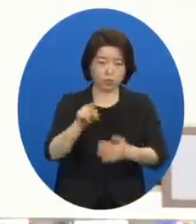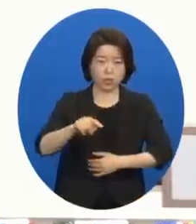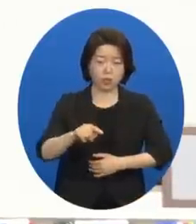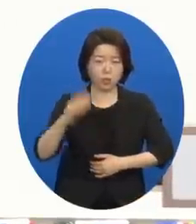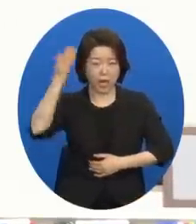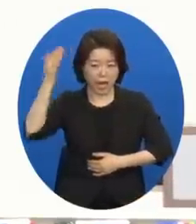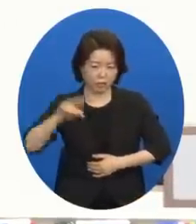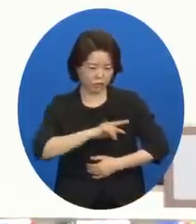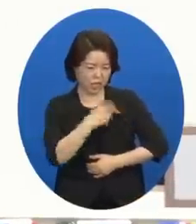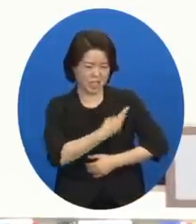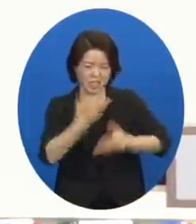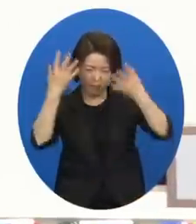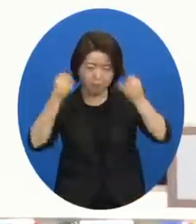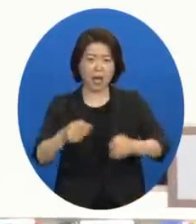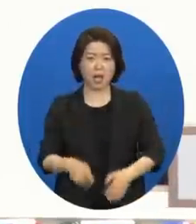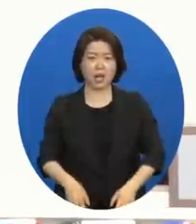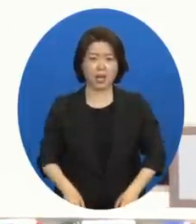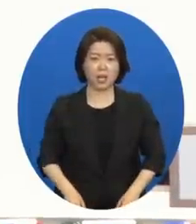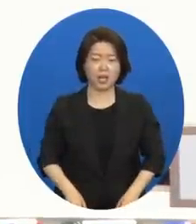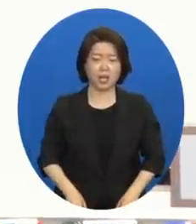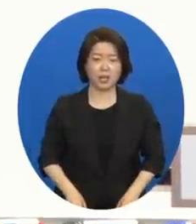많은지 아세요?